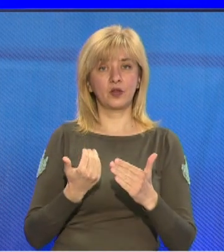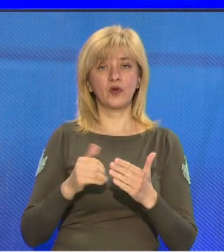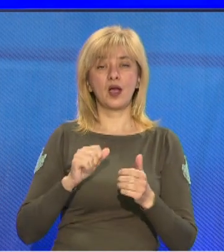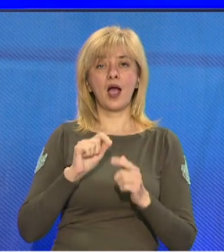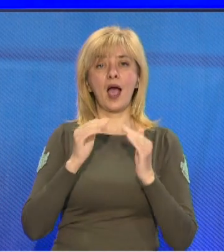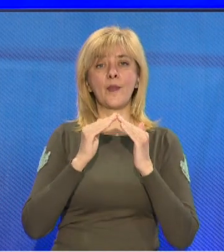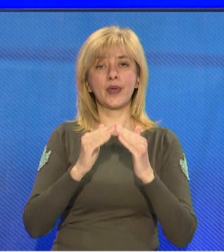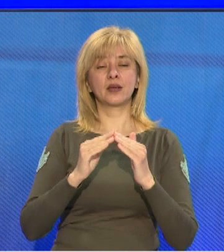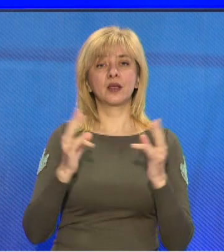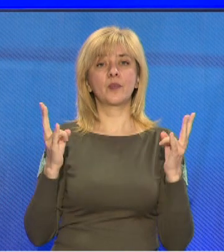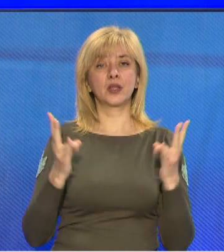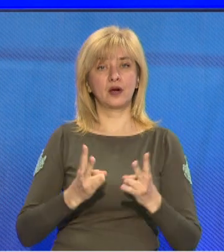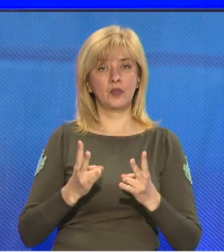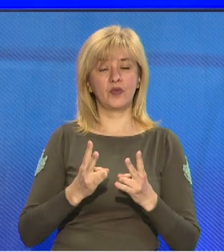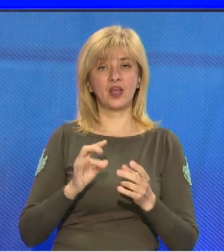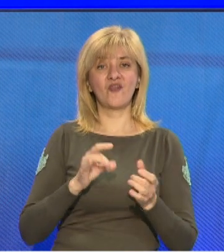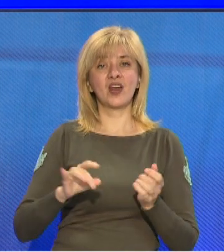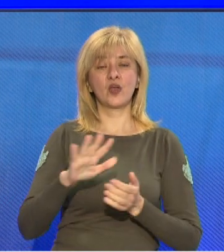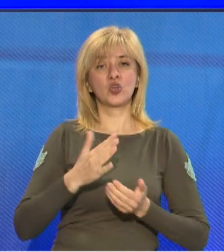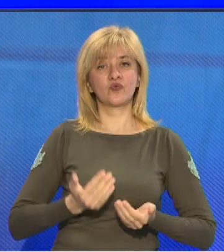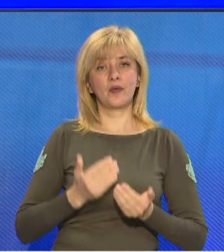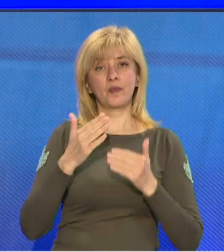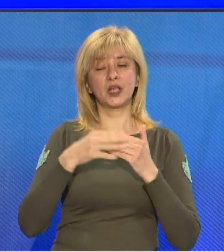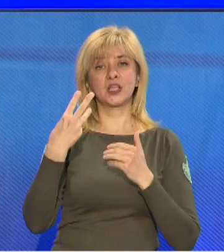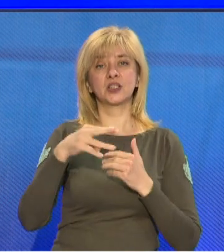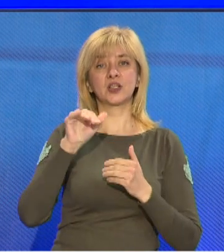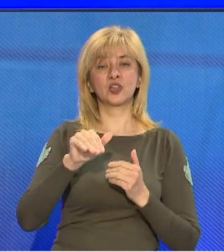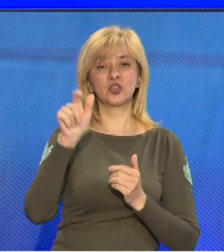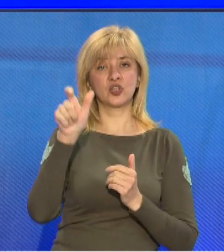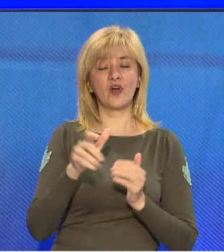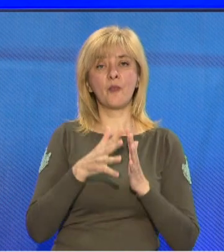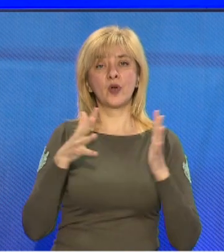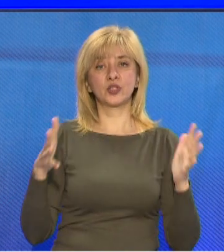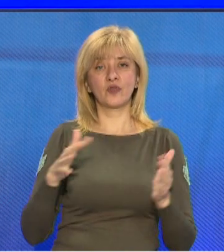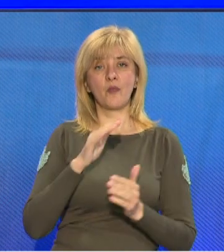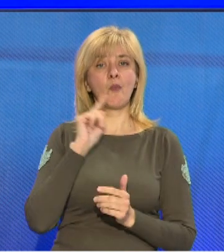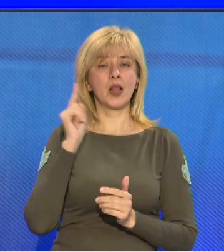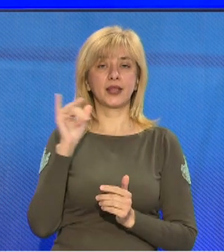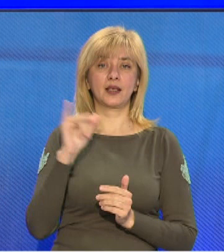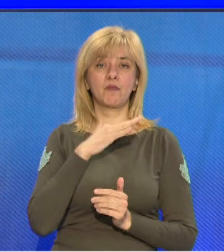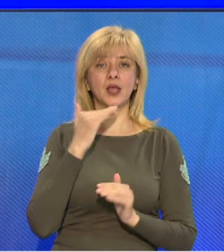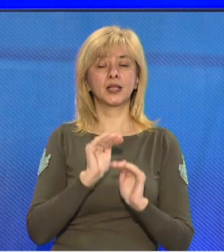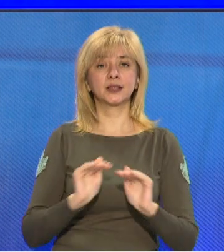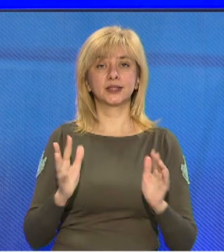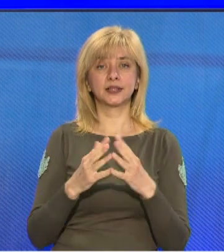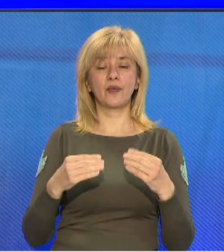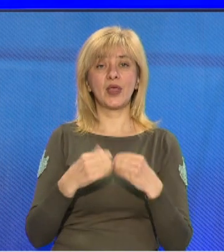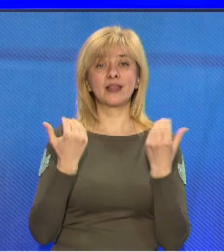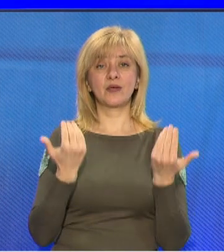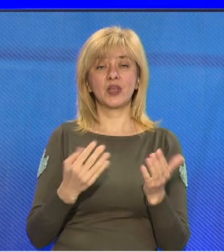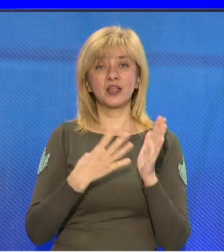запотребованный. У микрорайоне проживает около 30 тысяч человек. Большесть – молодые и многодетные семьи. На данном этапе